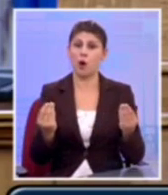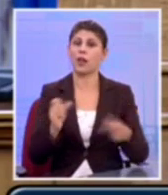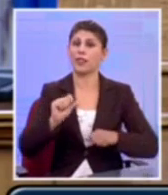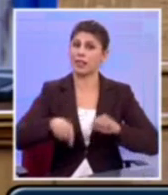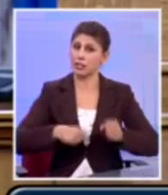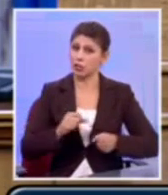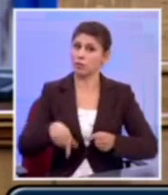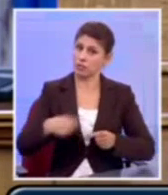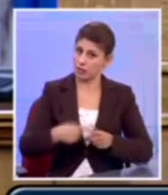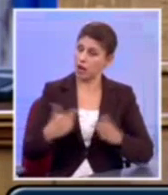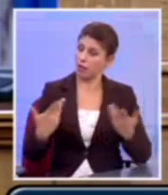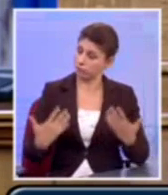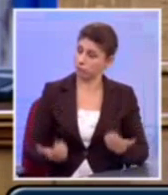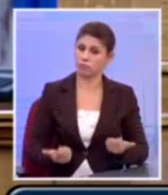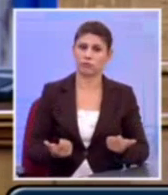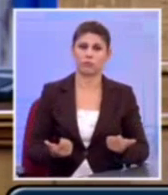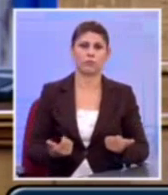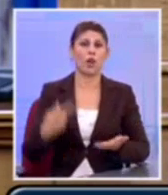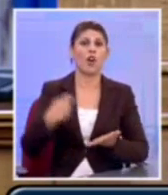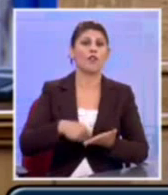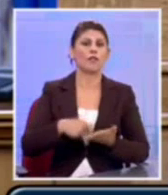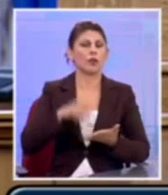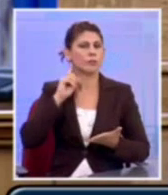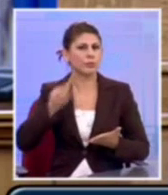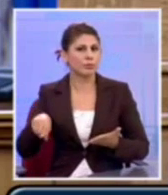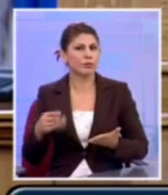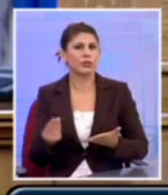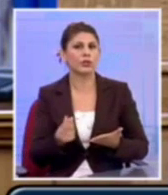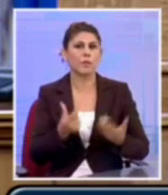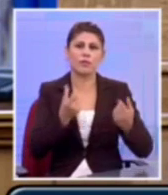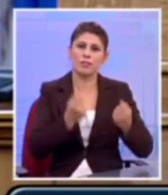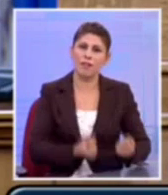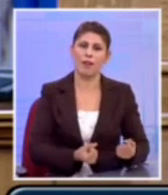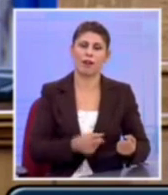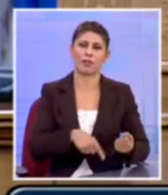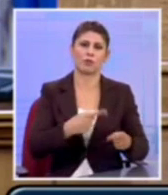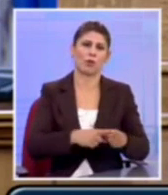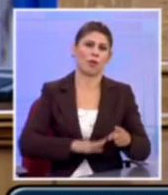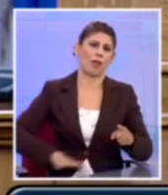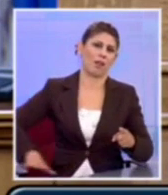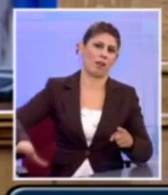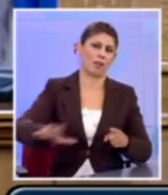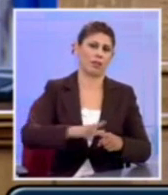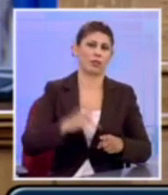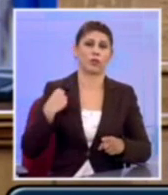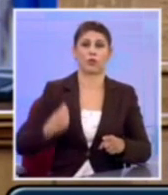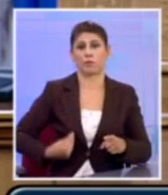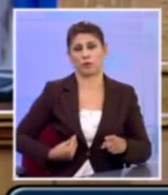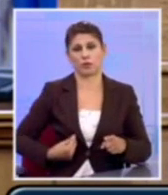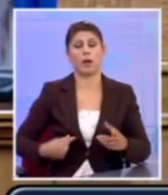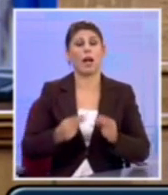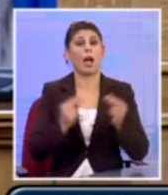δραστηριοποιούνται στην Ελλάδα, να φοροαποφεύγουν σε βάρος του ελληνικού δημοσίου,